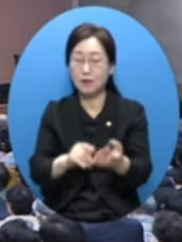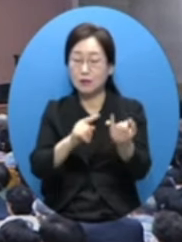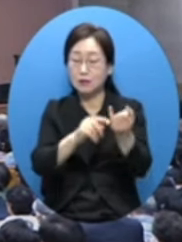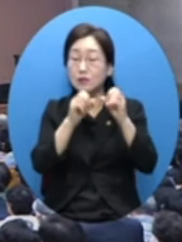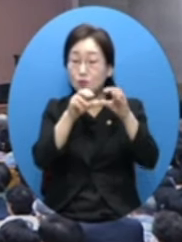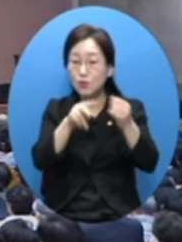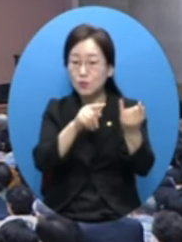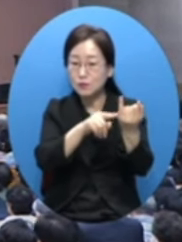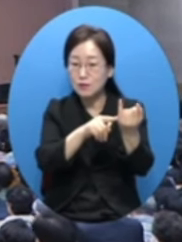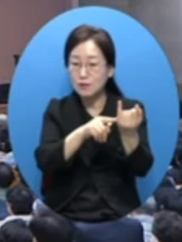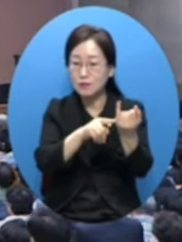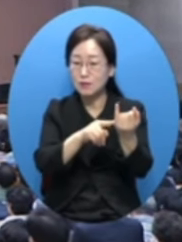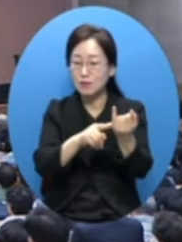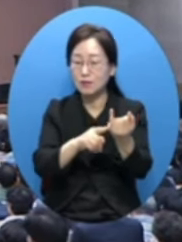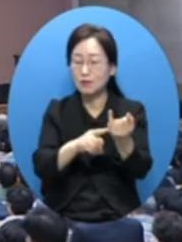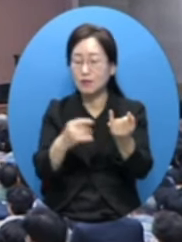보냈습니다.